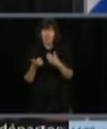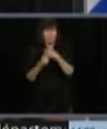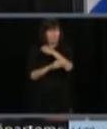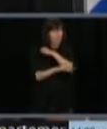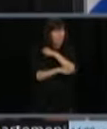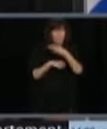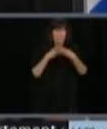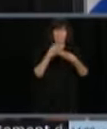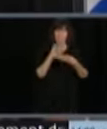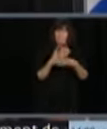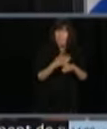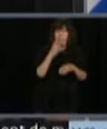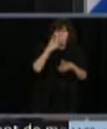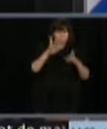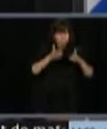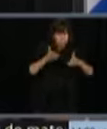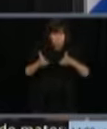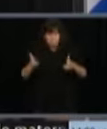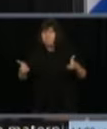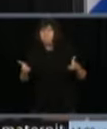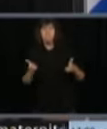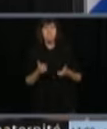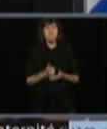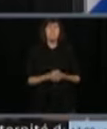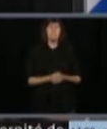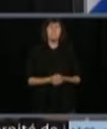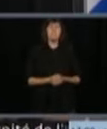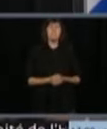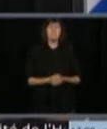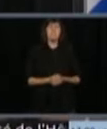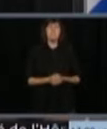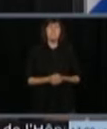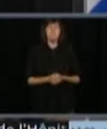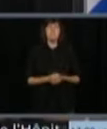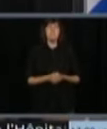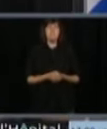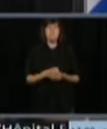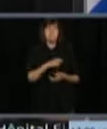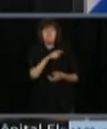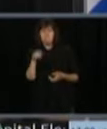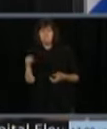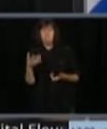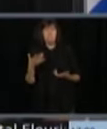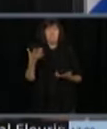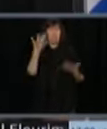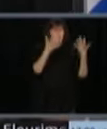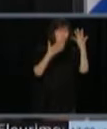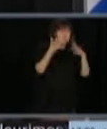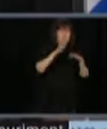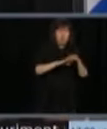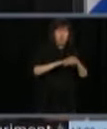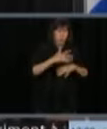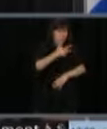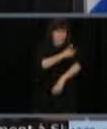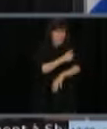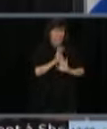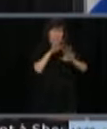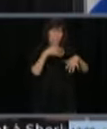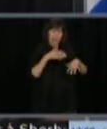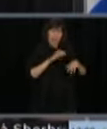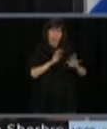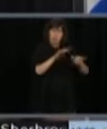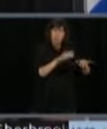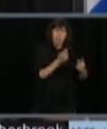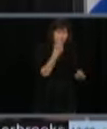disponible. Si jamais il y en a qui sont inquiets, qui ont peur des effets secondaires, bien, dites-vous, là, c'est très